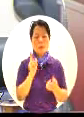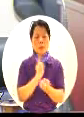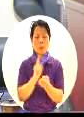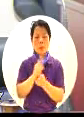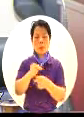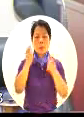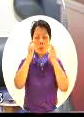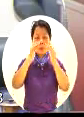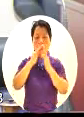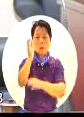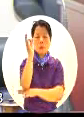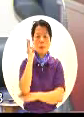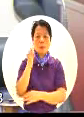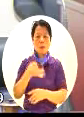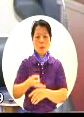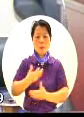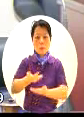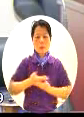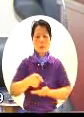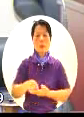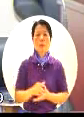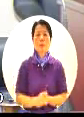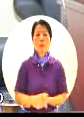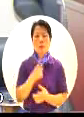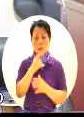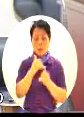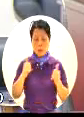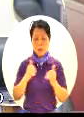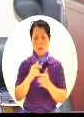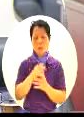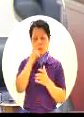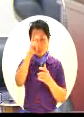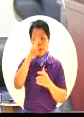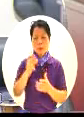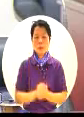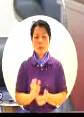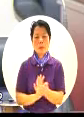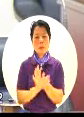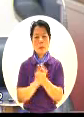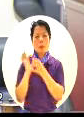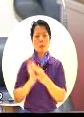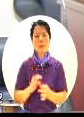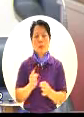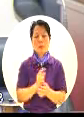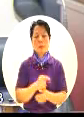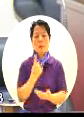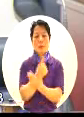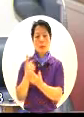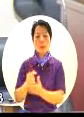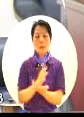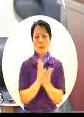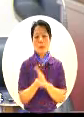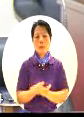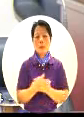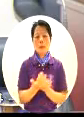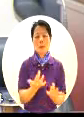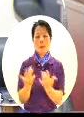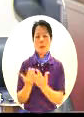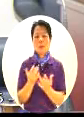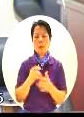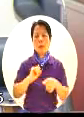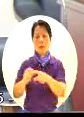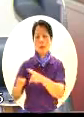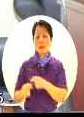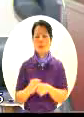源的收入了哈。第七个，当然我们希望继续推动我们各个产业的发展哈。